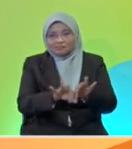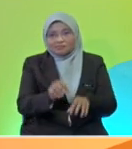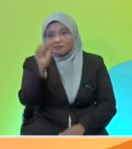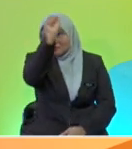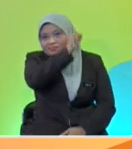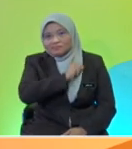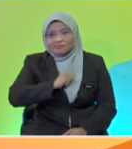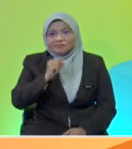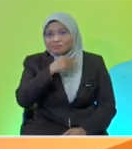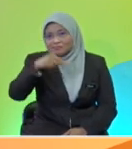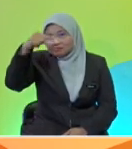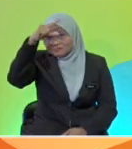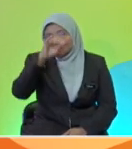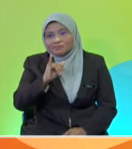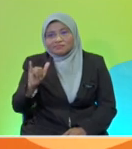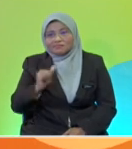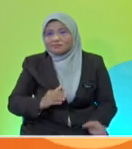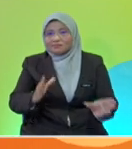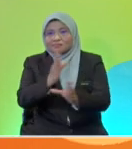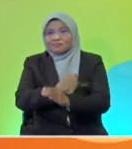jadi boleh keluarkanlah